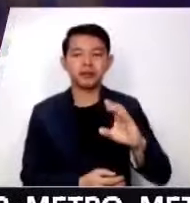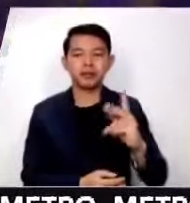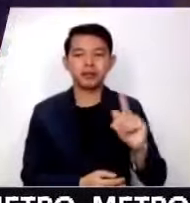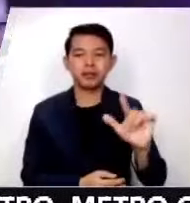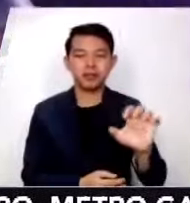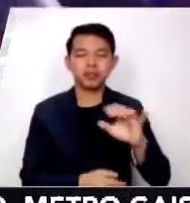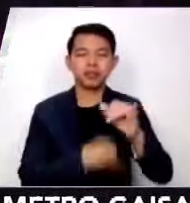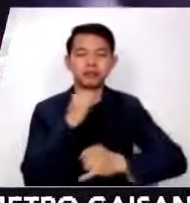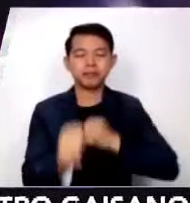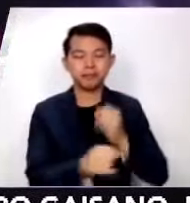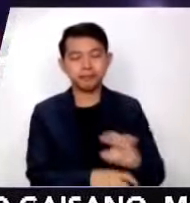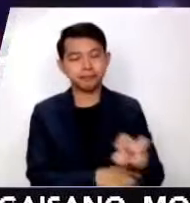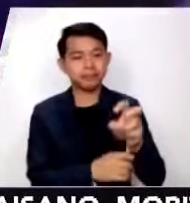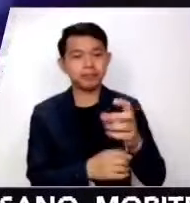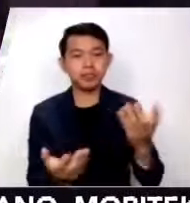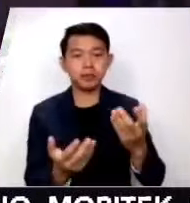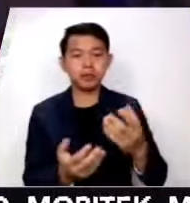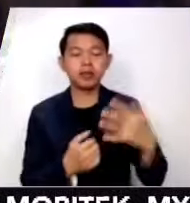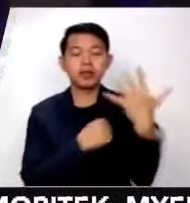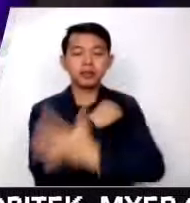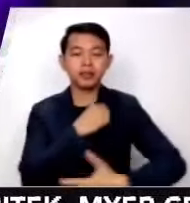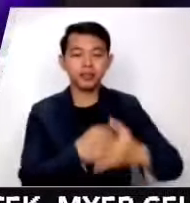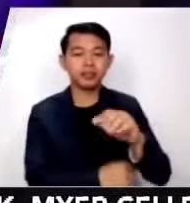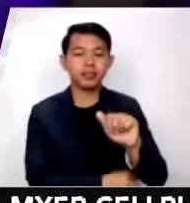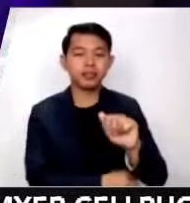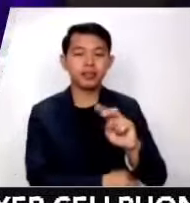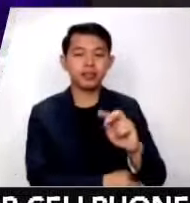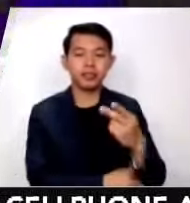San Francisco, California.